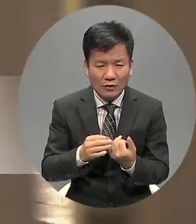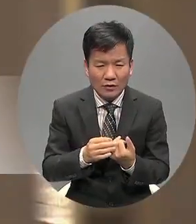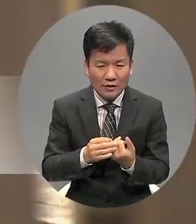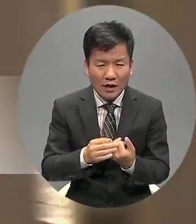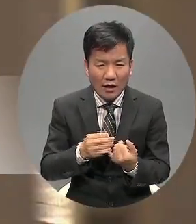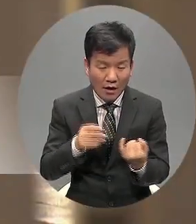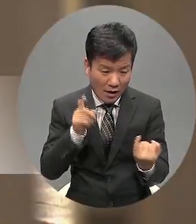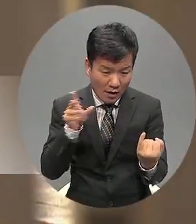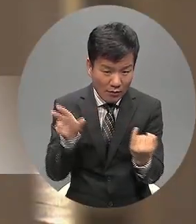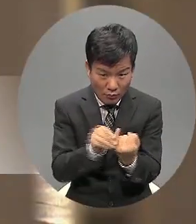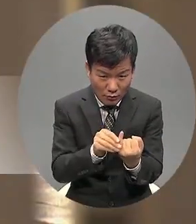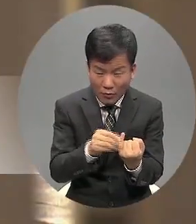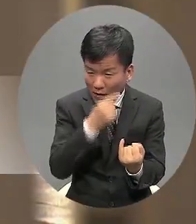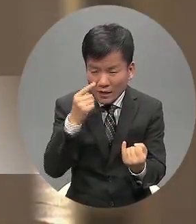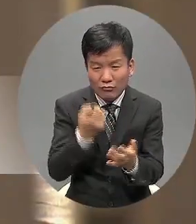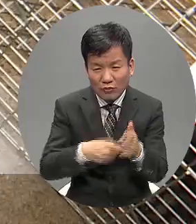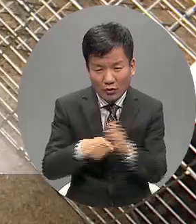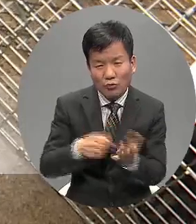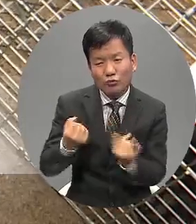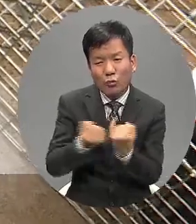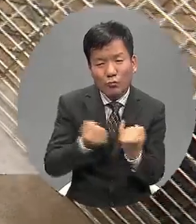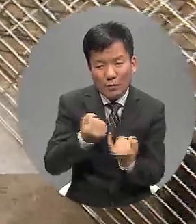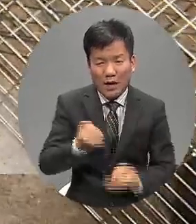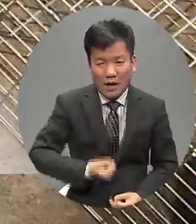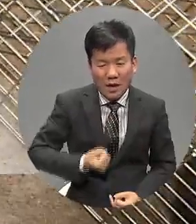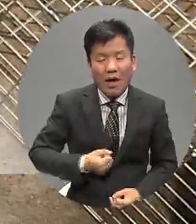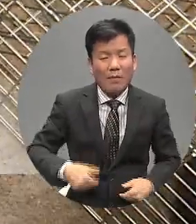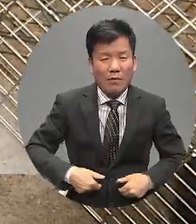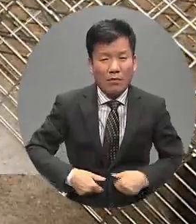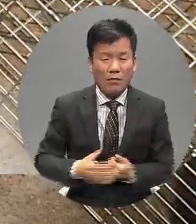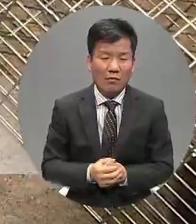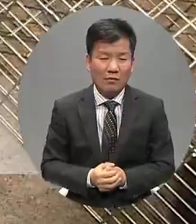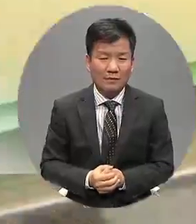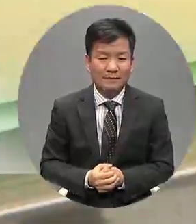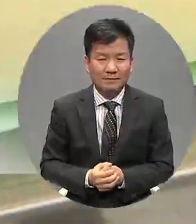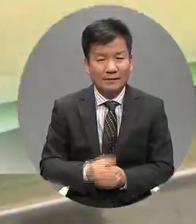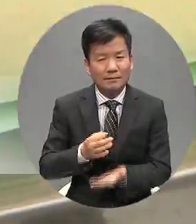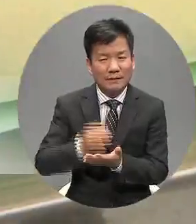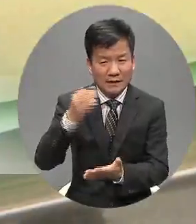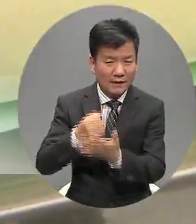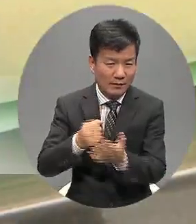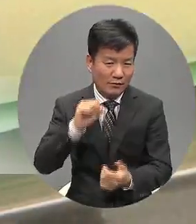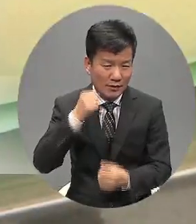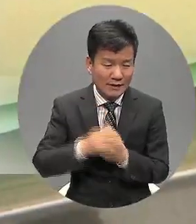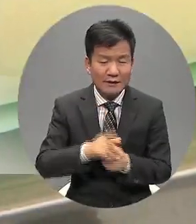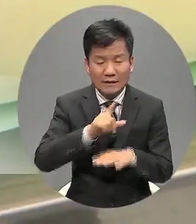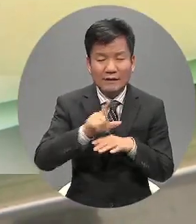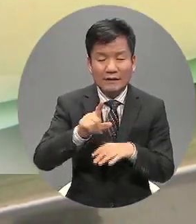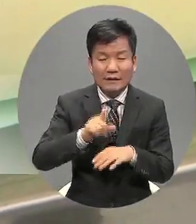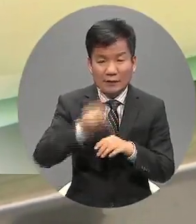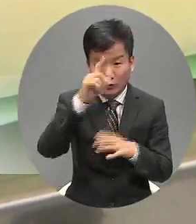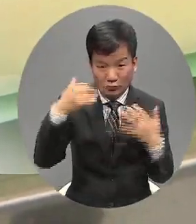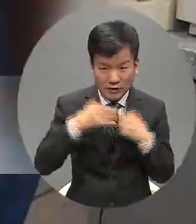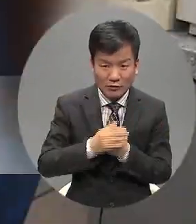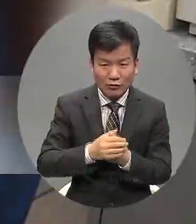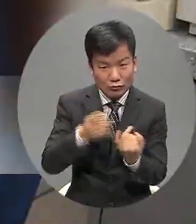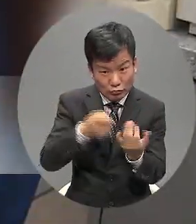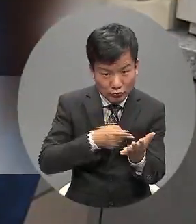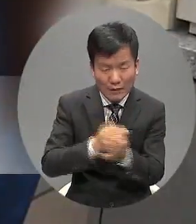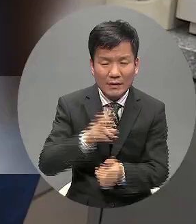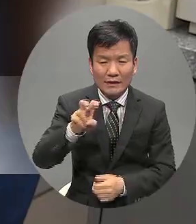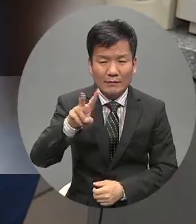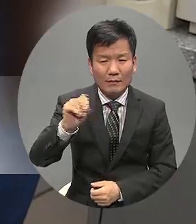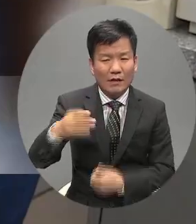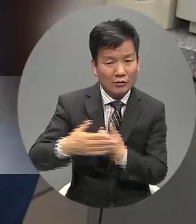검사를 해야 하지만 비용이 훨씬 많이 듭니다. 수의사들은 중성화 수술 비용으로 지자체에서 22만 원씩 받고 있는데